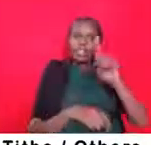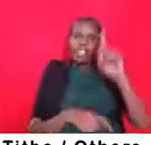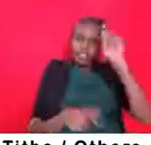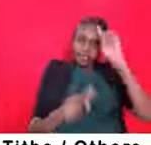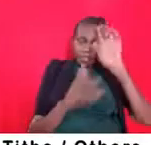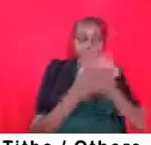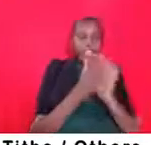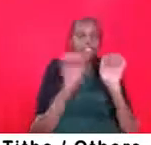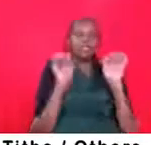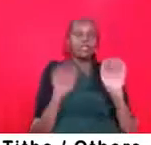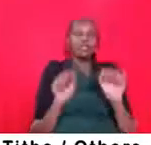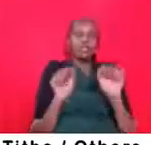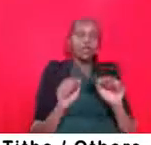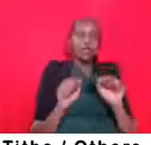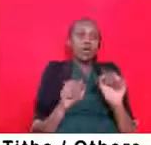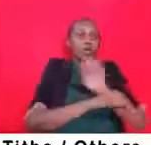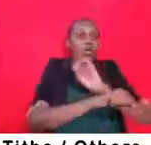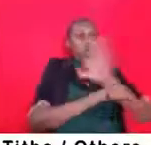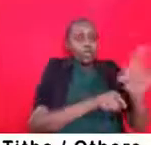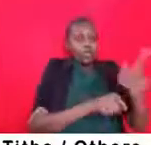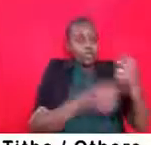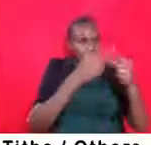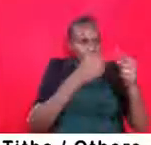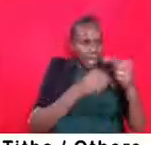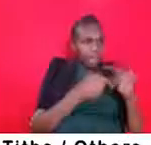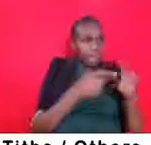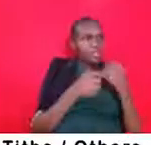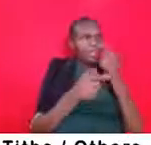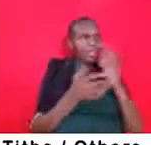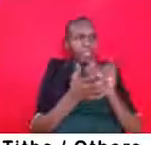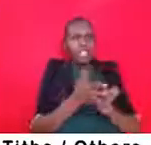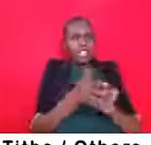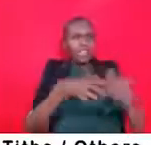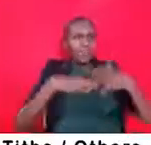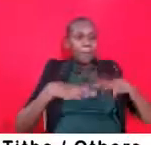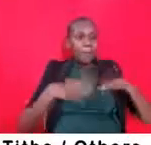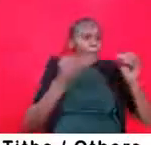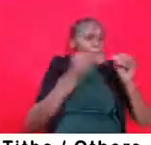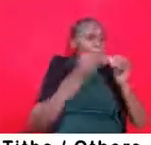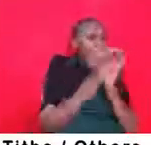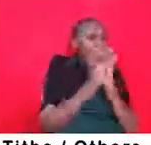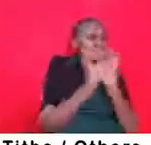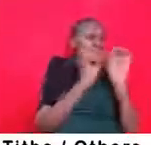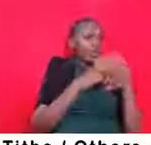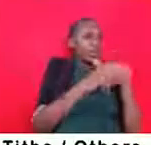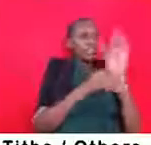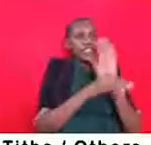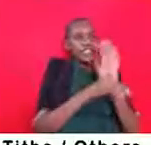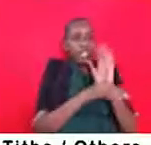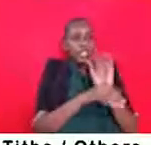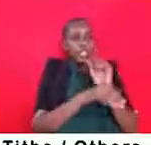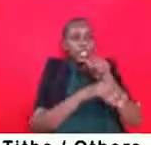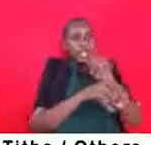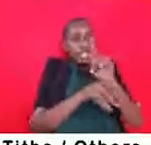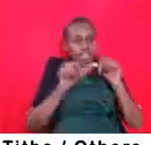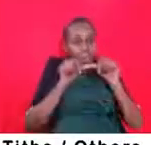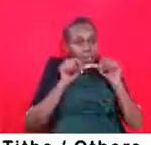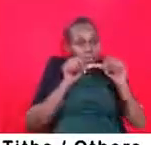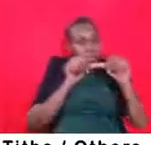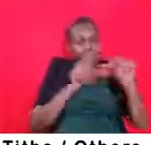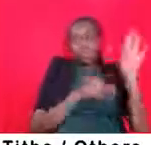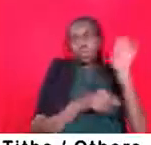utaamini? Corona ikikuja na iseme ya kwamba watu hawatakusanyika kanisani, utazidi